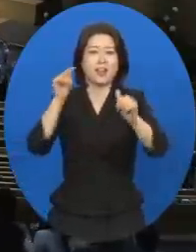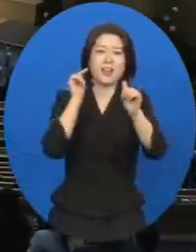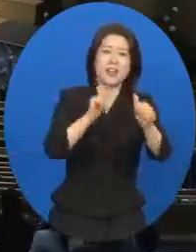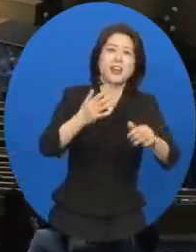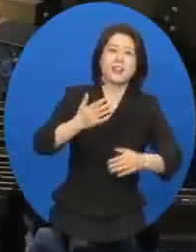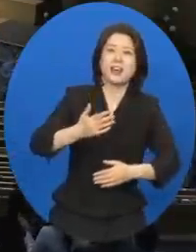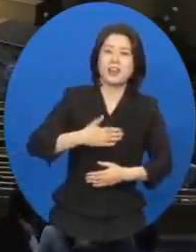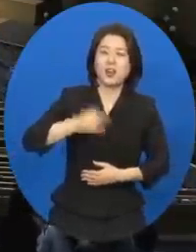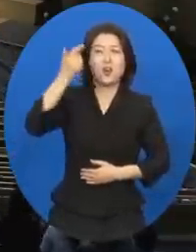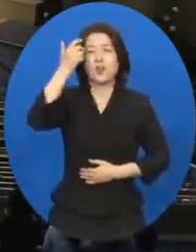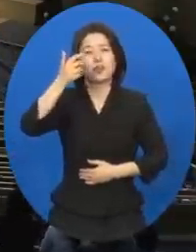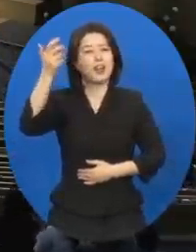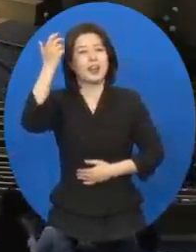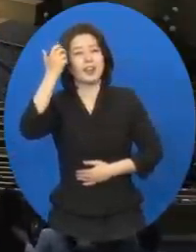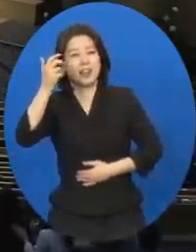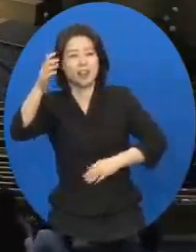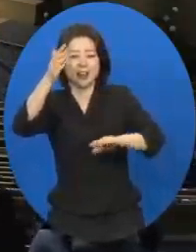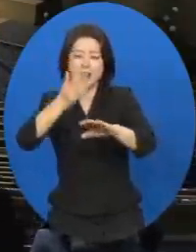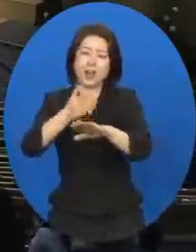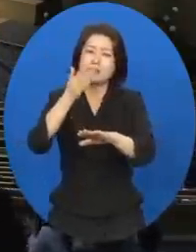기뻐하라 나의 영혼아